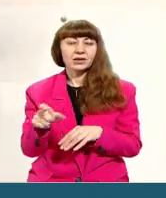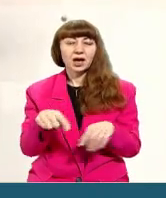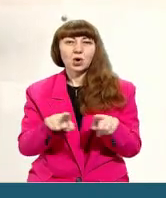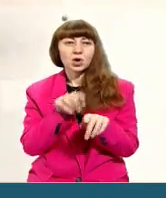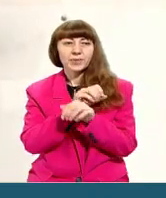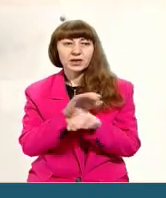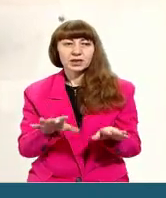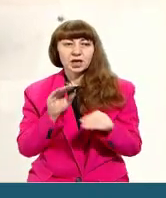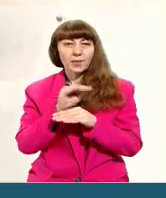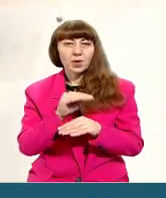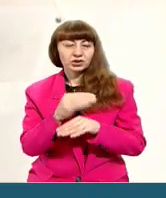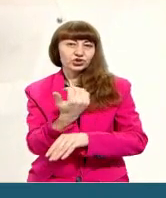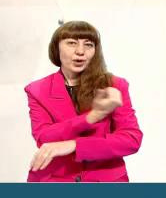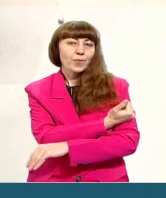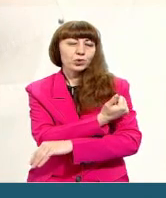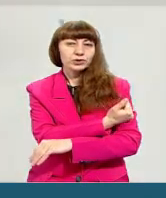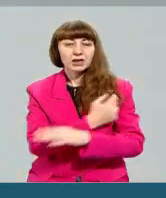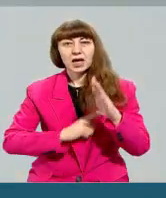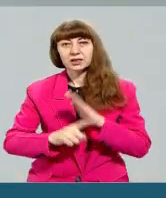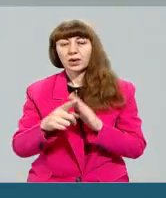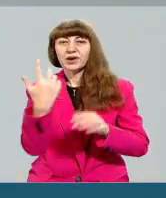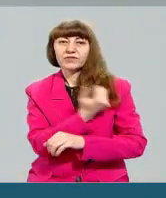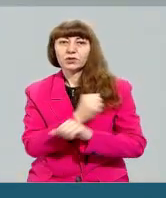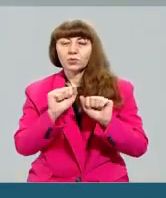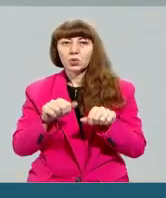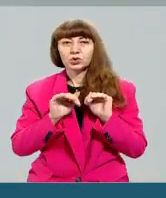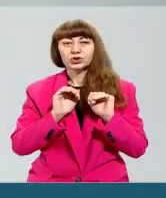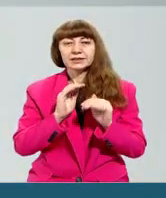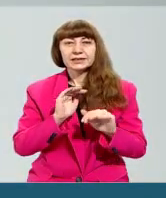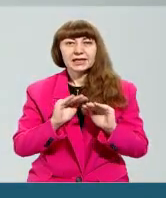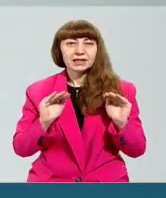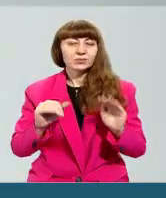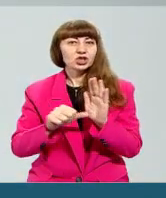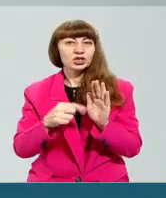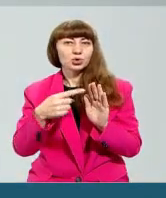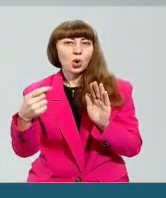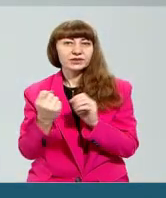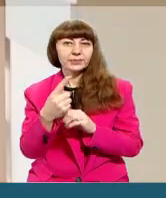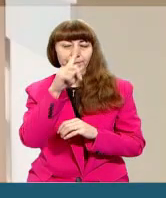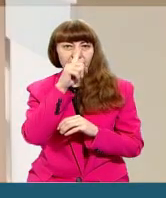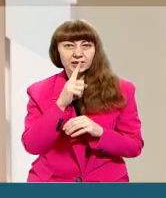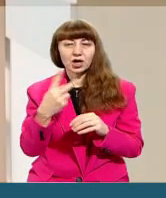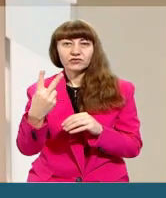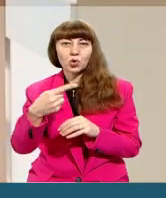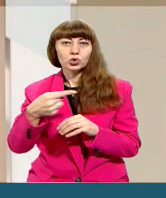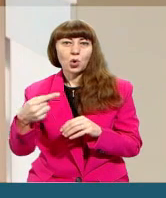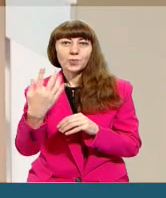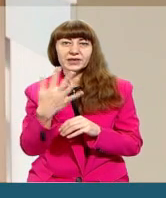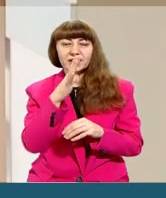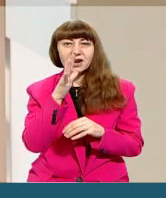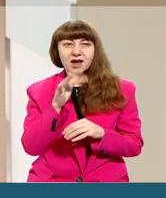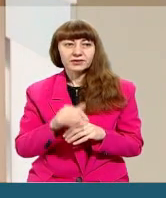вспышка привела к дополнительной иммунизации. Прививки могут получить дети с 6 до 11 месяцев и от 2 до 5 лет. Помимо